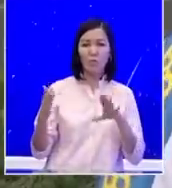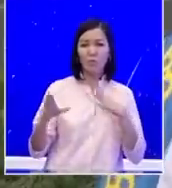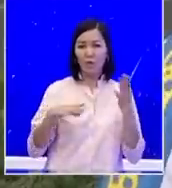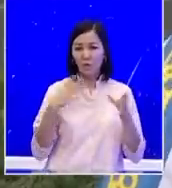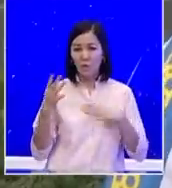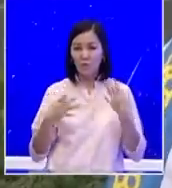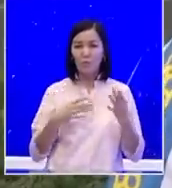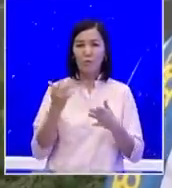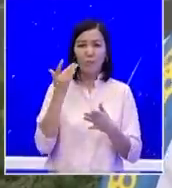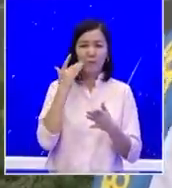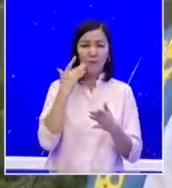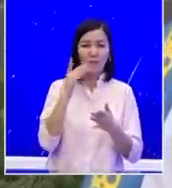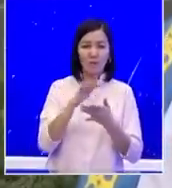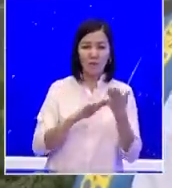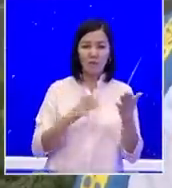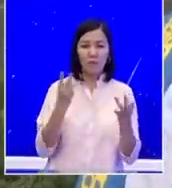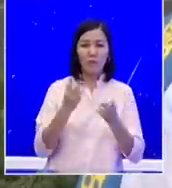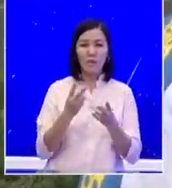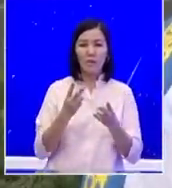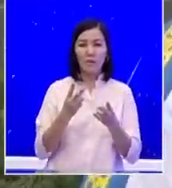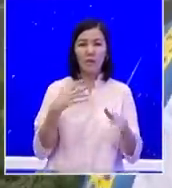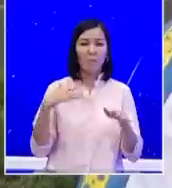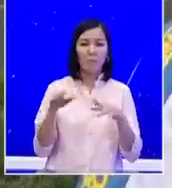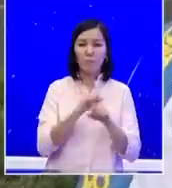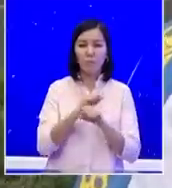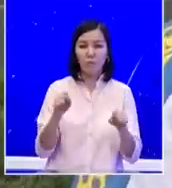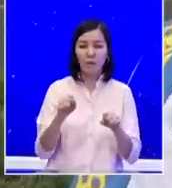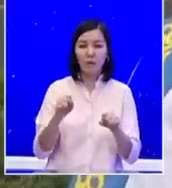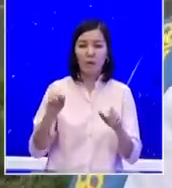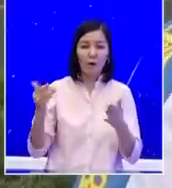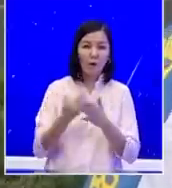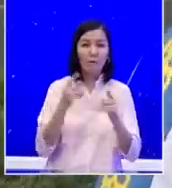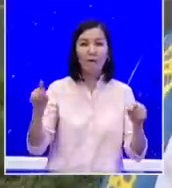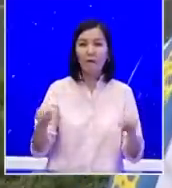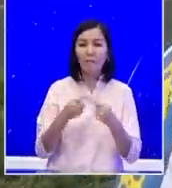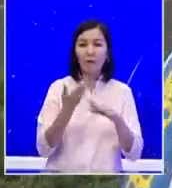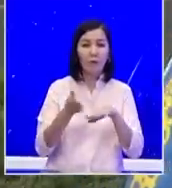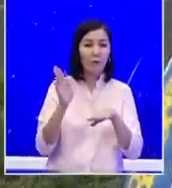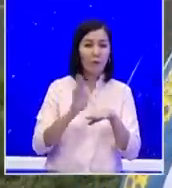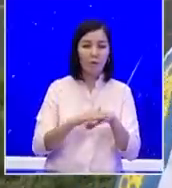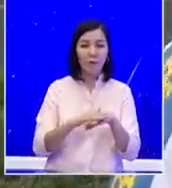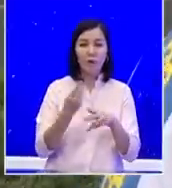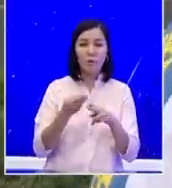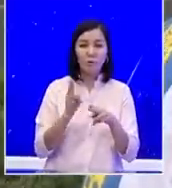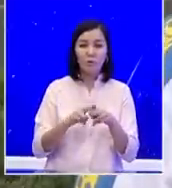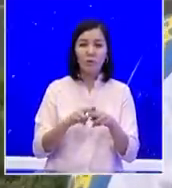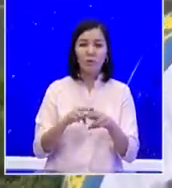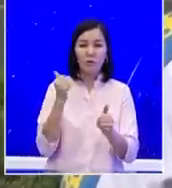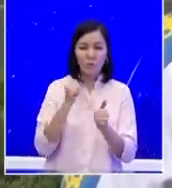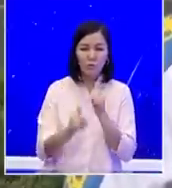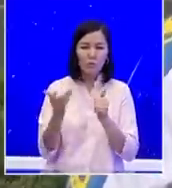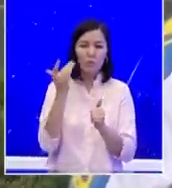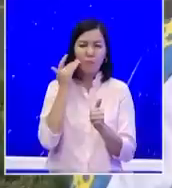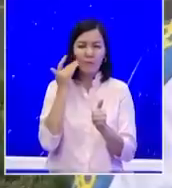неліміз жаңағы сіңірлеріміз босап кетсе, соны қайтадан қалпына келтіру ол оңайға соқпайды. Сондықтан жерде біз мына